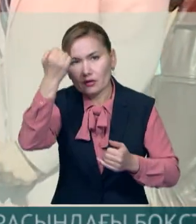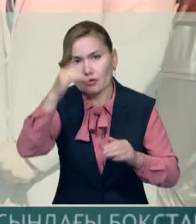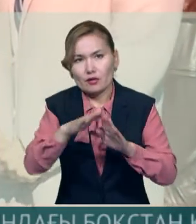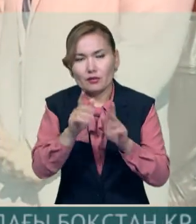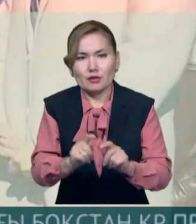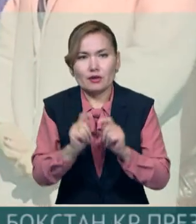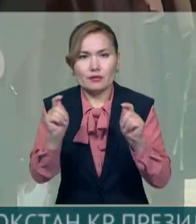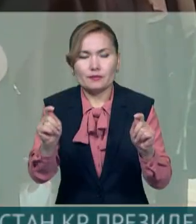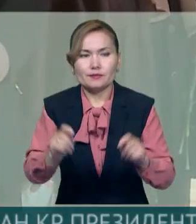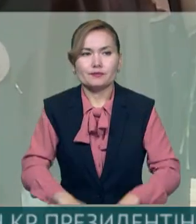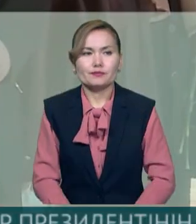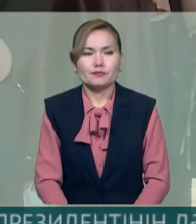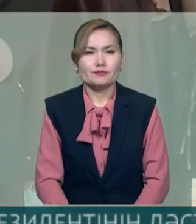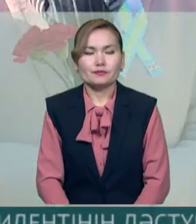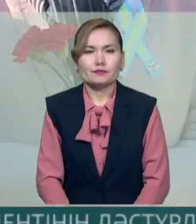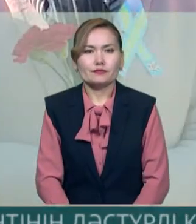басқарған.